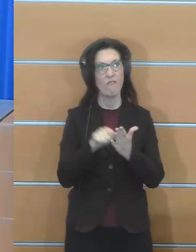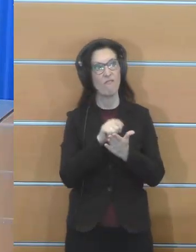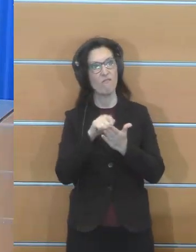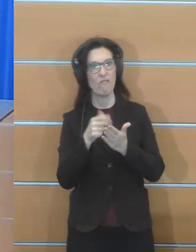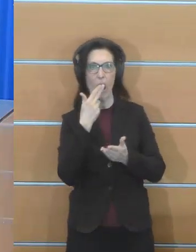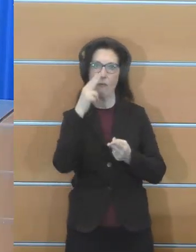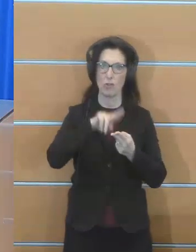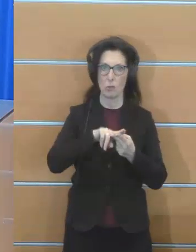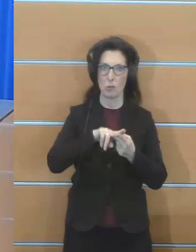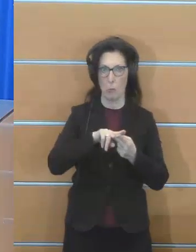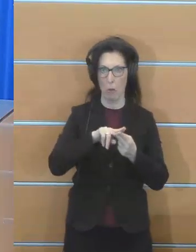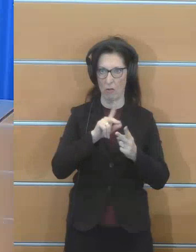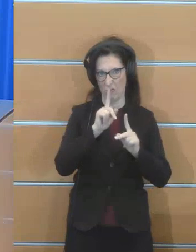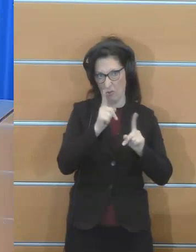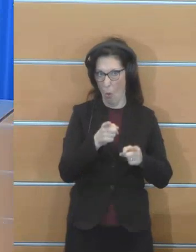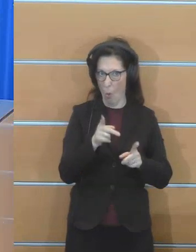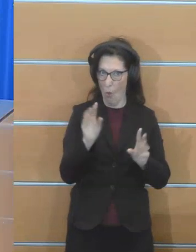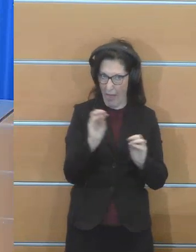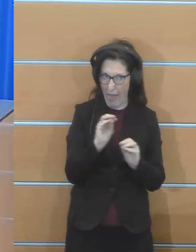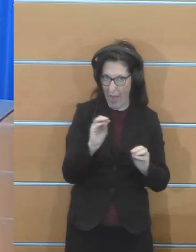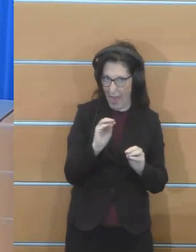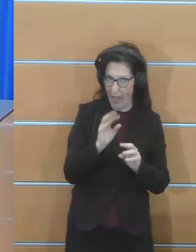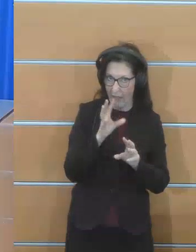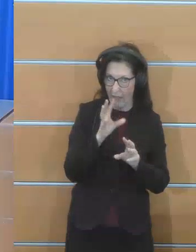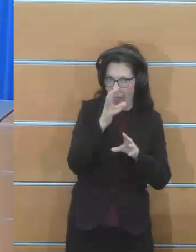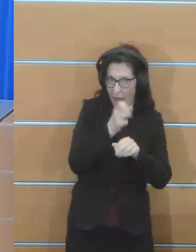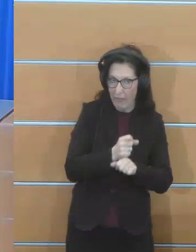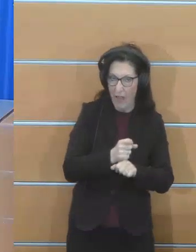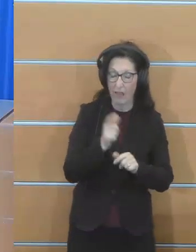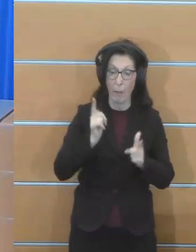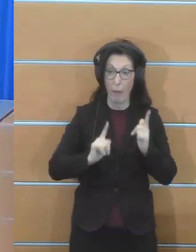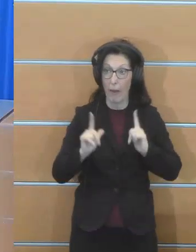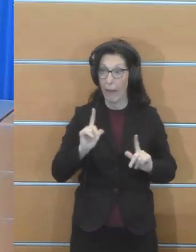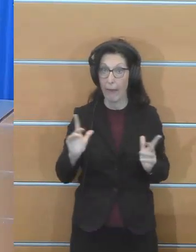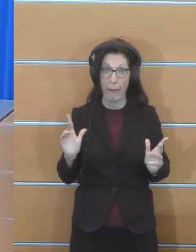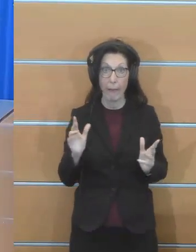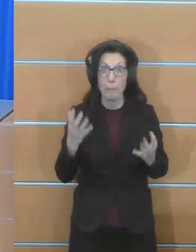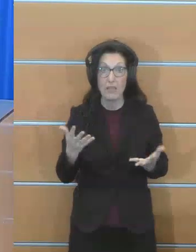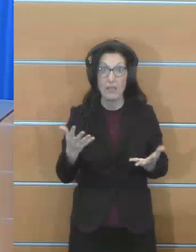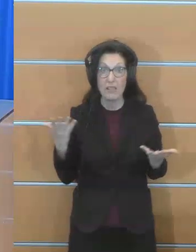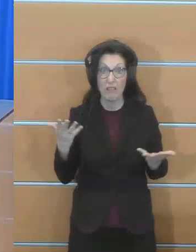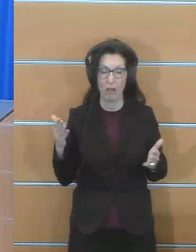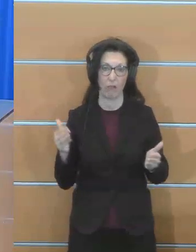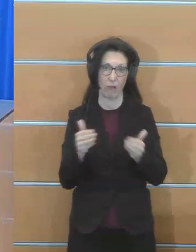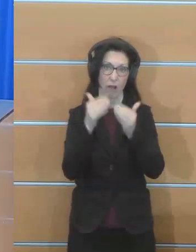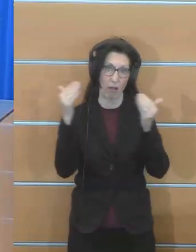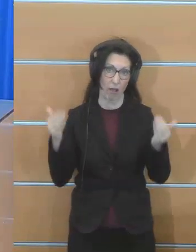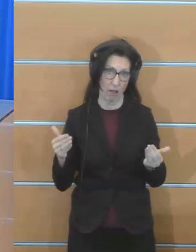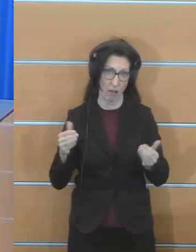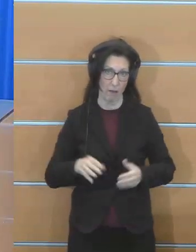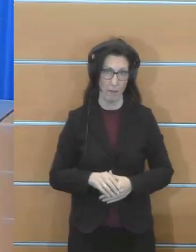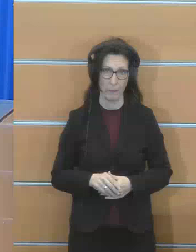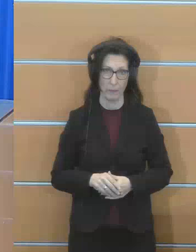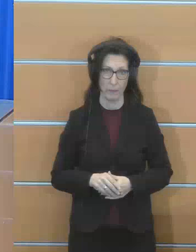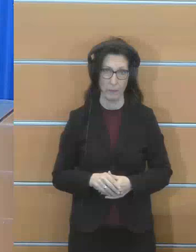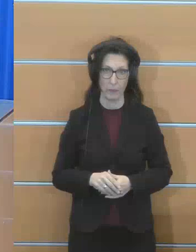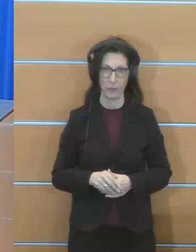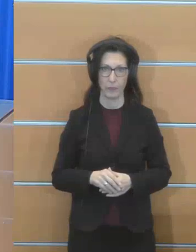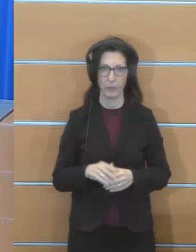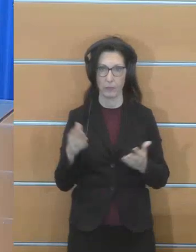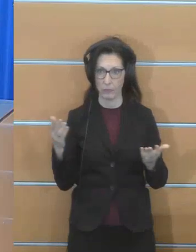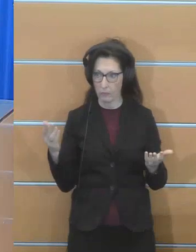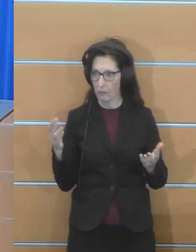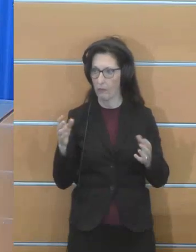einhalten müssen leider ist genau das Gegenteil passiert uns wird ein